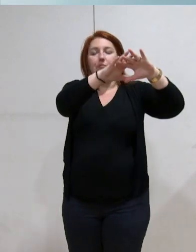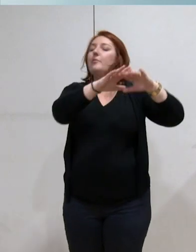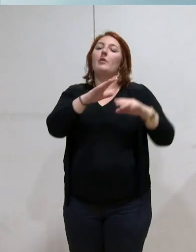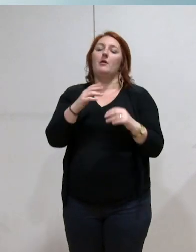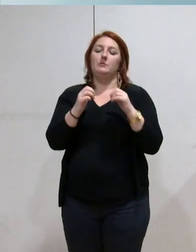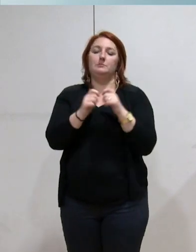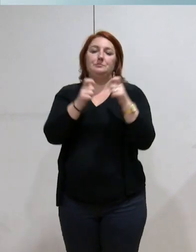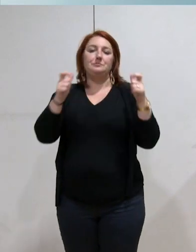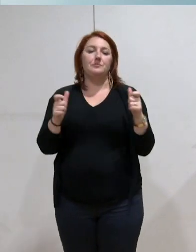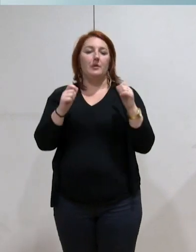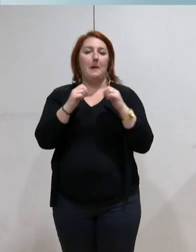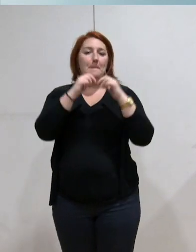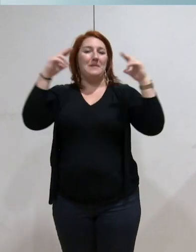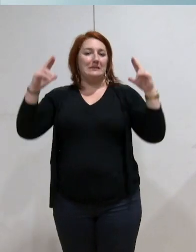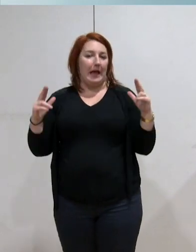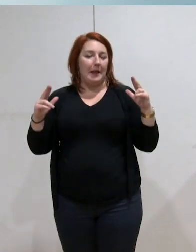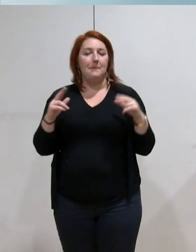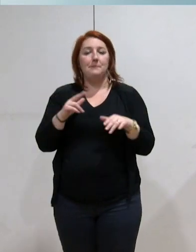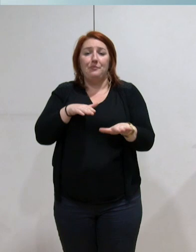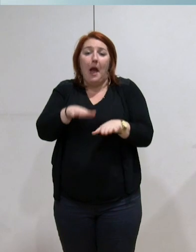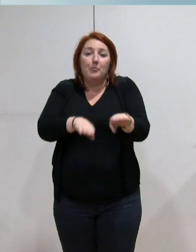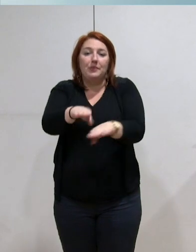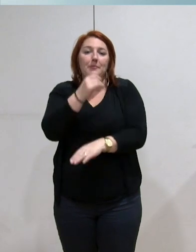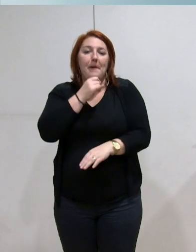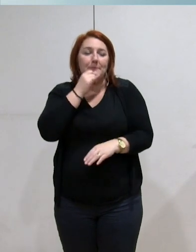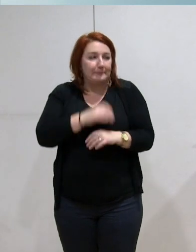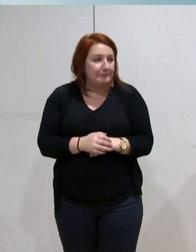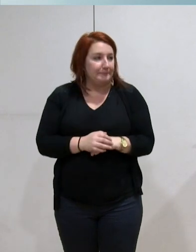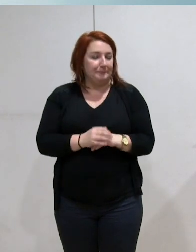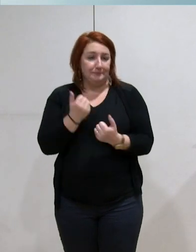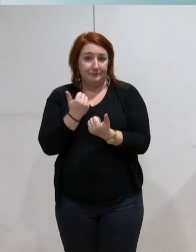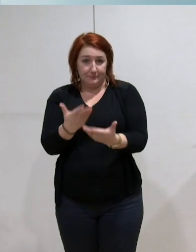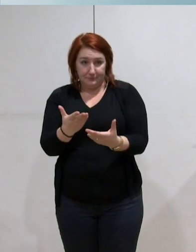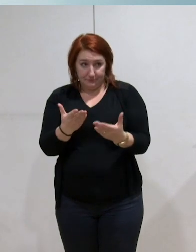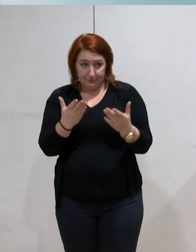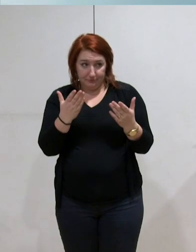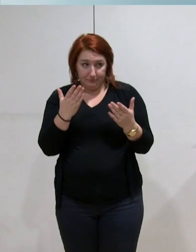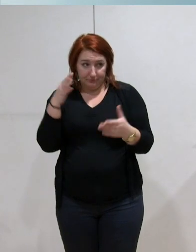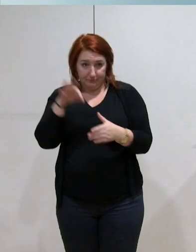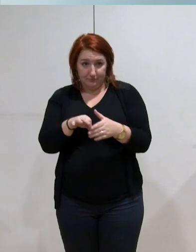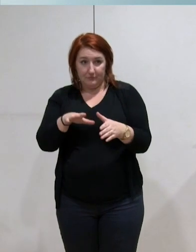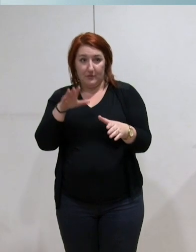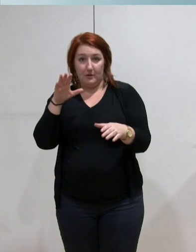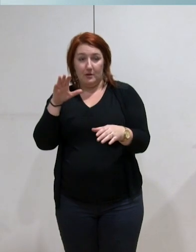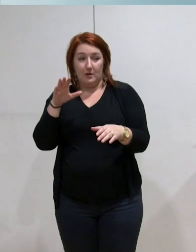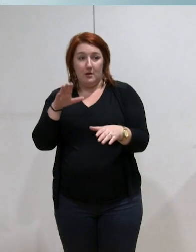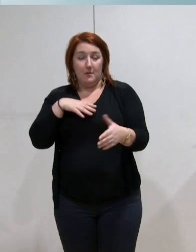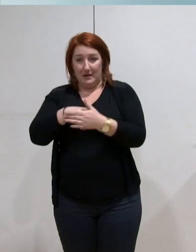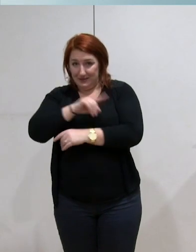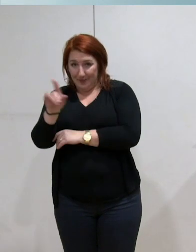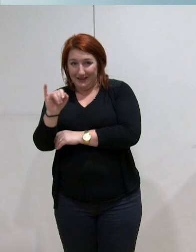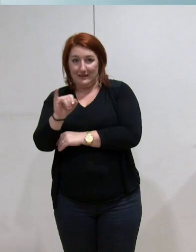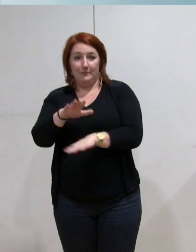pas pas de question je la mets au voix qui ne prend pas part au vote qui s'abstient qui vote contre qui